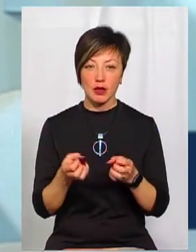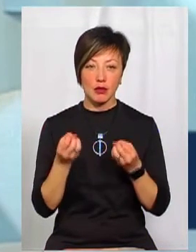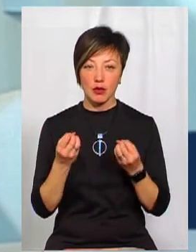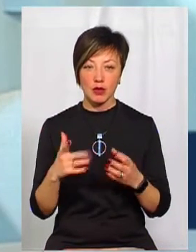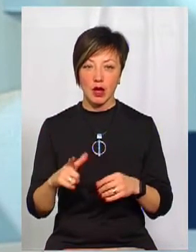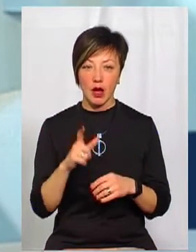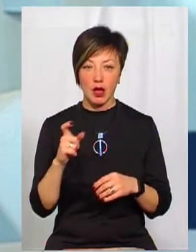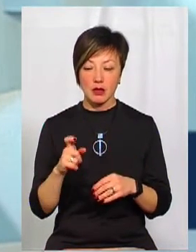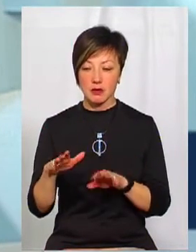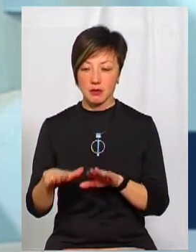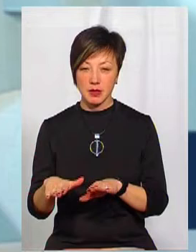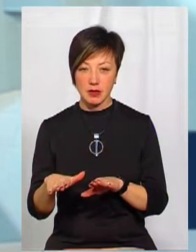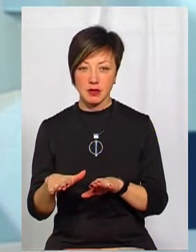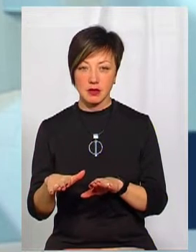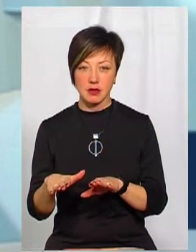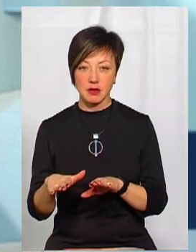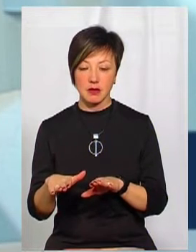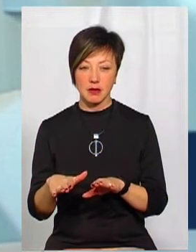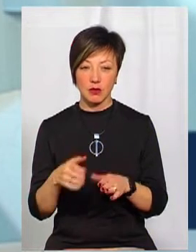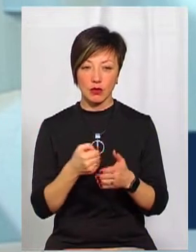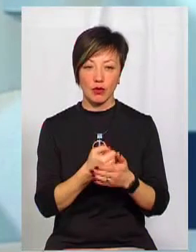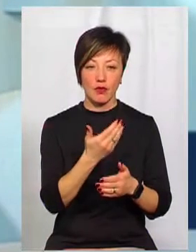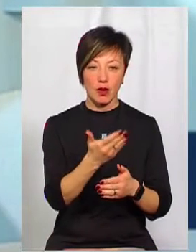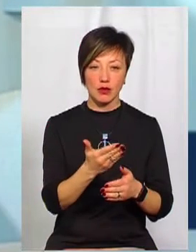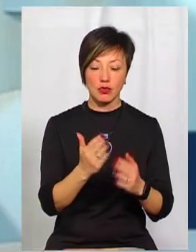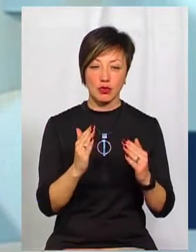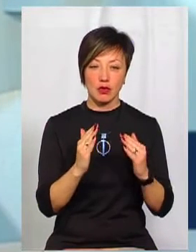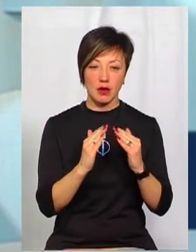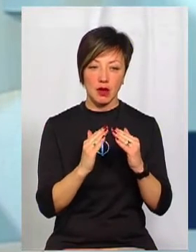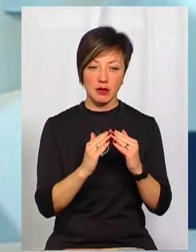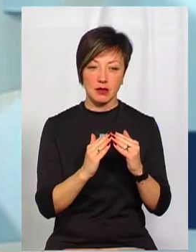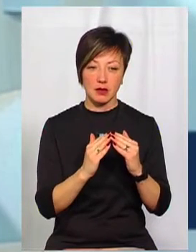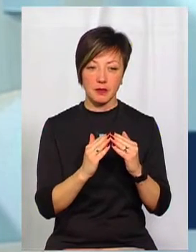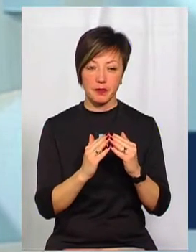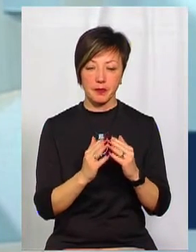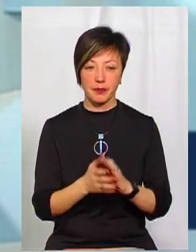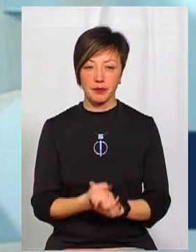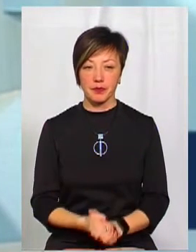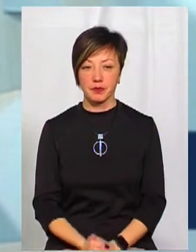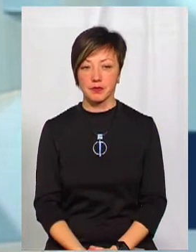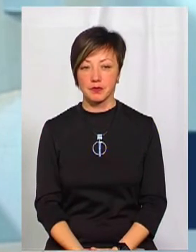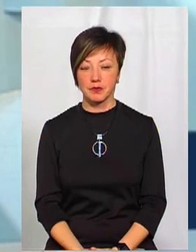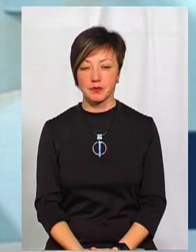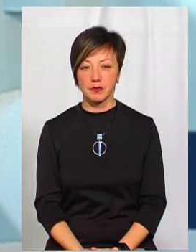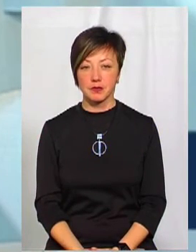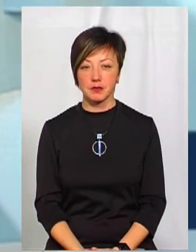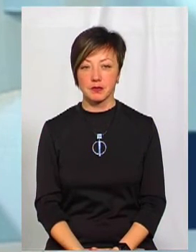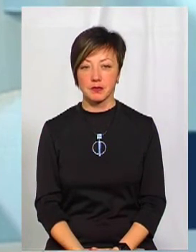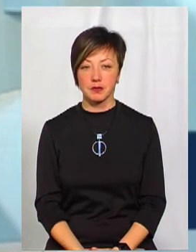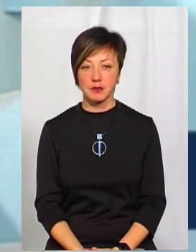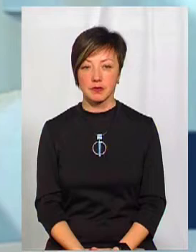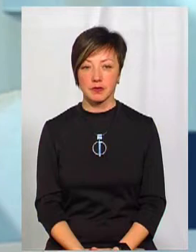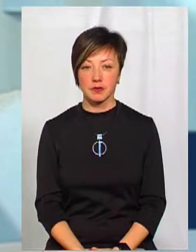прийшов газ від місця врізки до вашої безпосередньо там чи газової плитки, чи газового